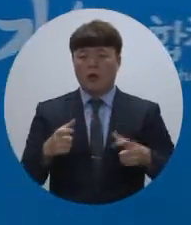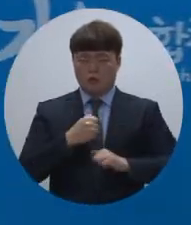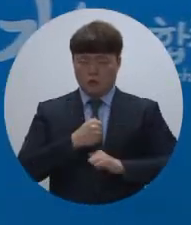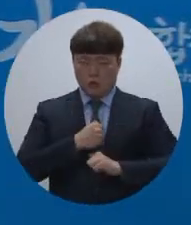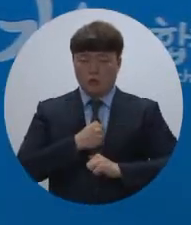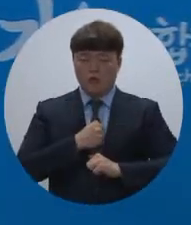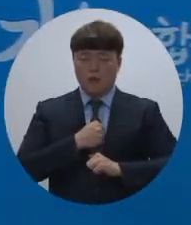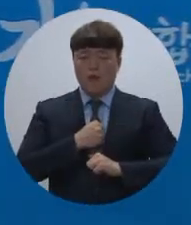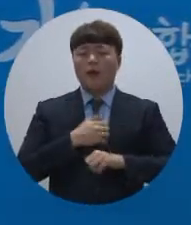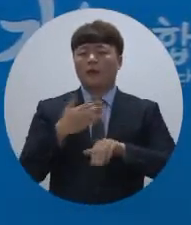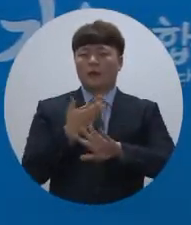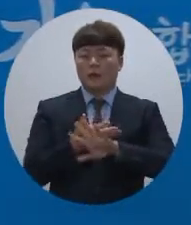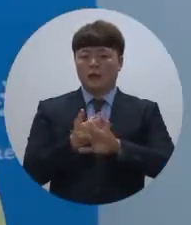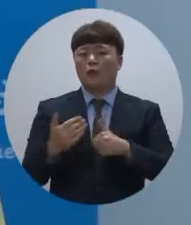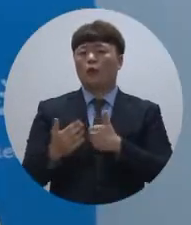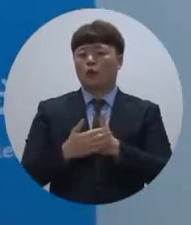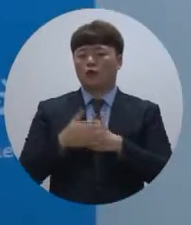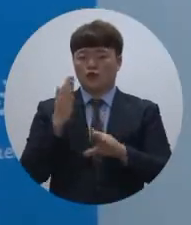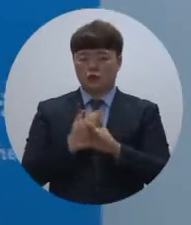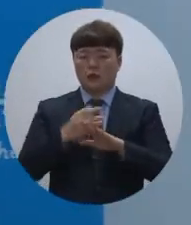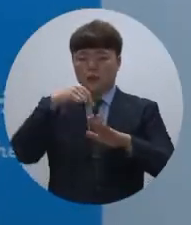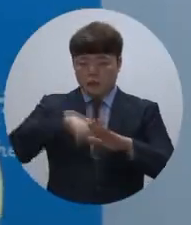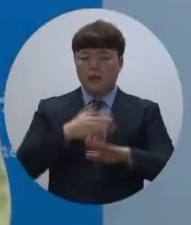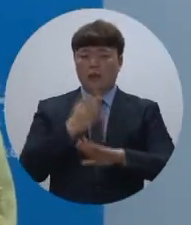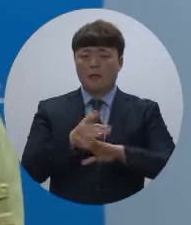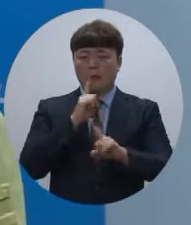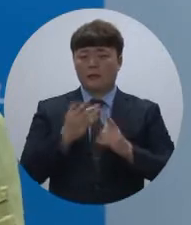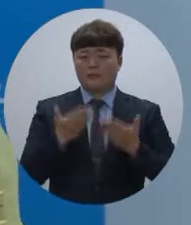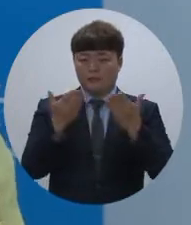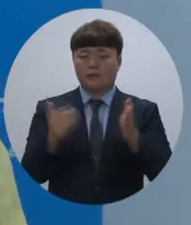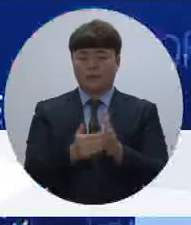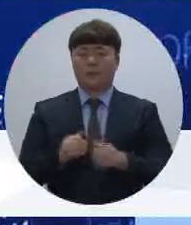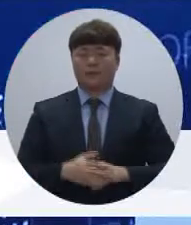많은 분들이 도움의 손길을 주고 있다며 깊은 감사 인사를 전했습니다.